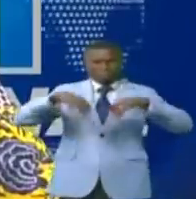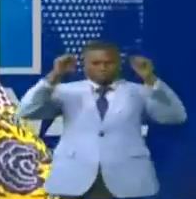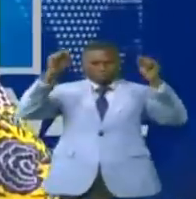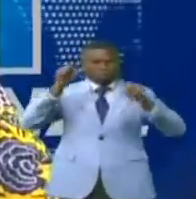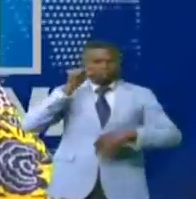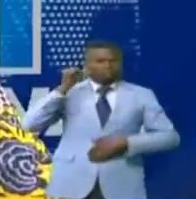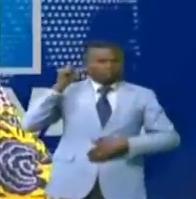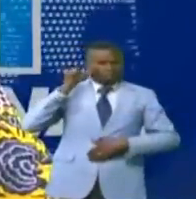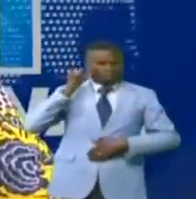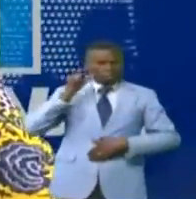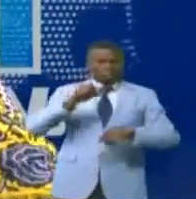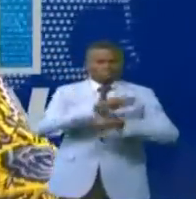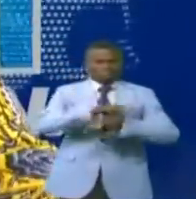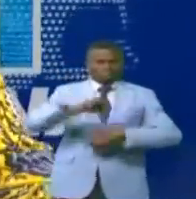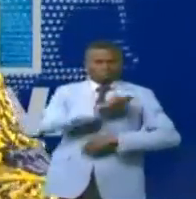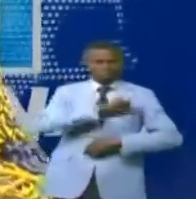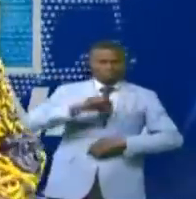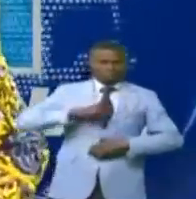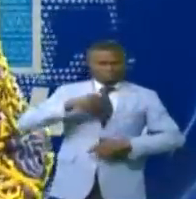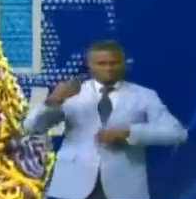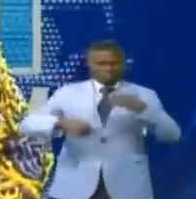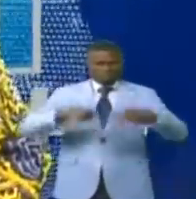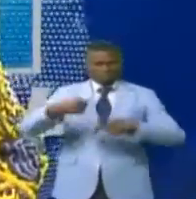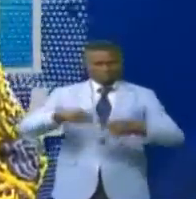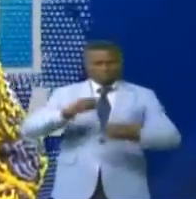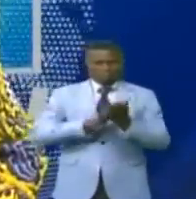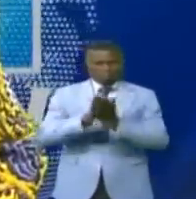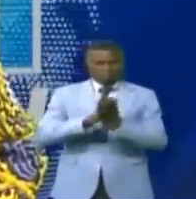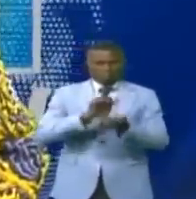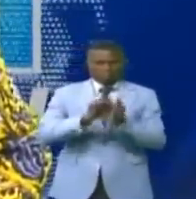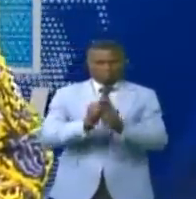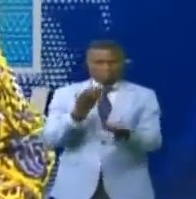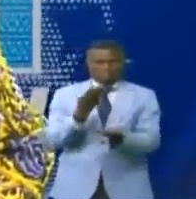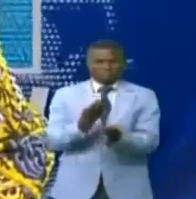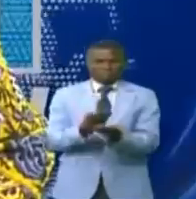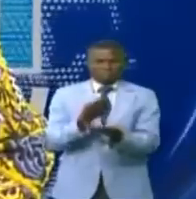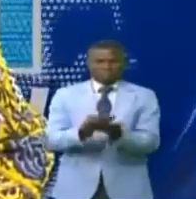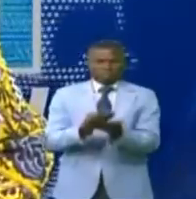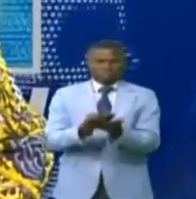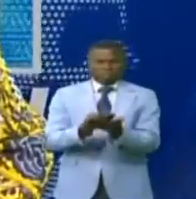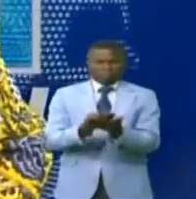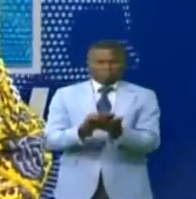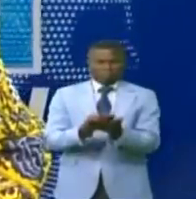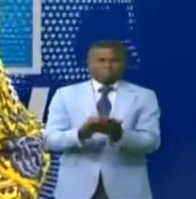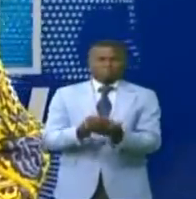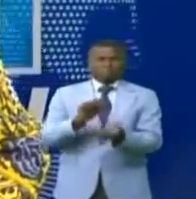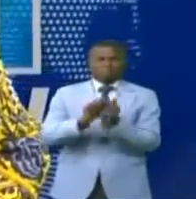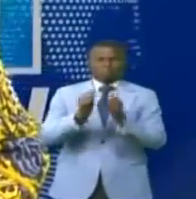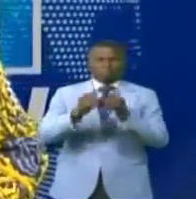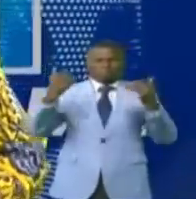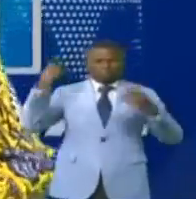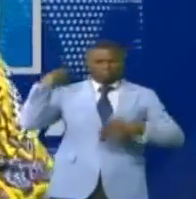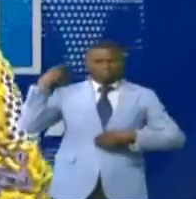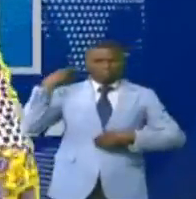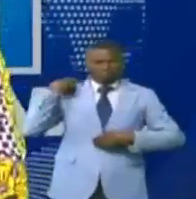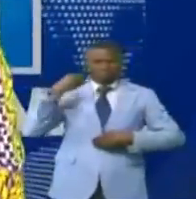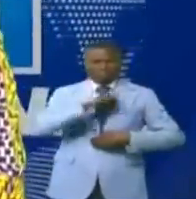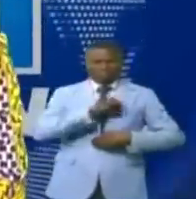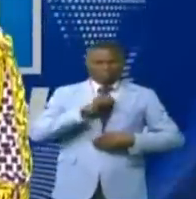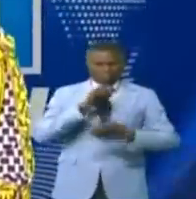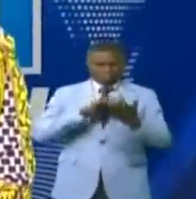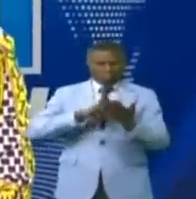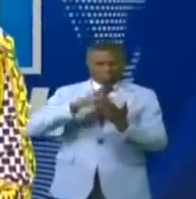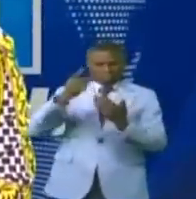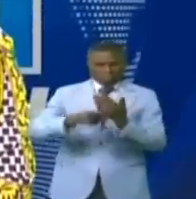hier au Sénat. En dehors des discussions autour du budget, les arriérés législatifs sont aussi inscrits à l'ordre du jour.